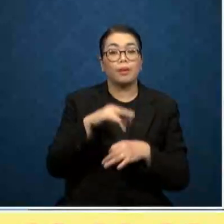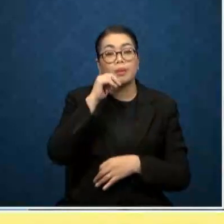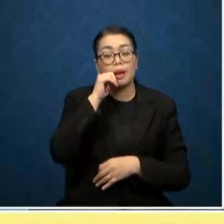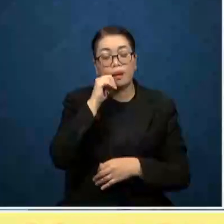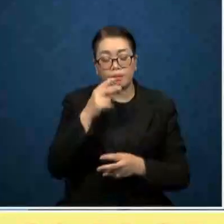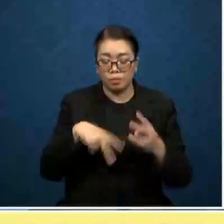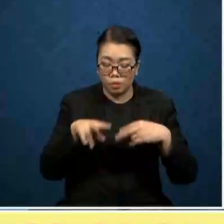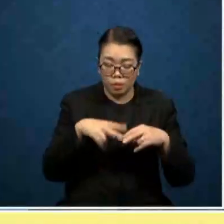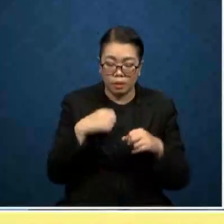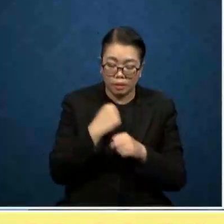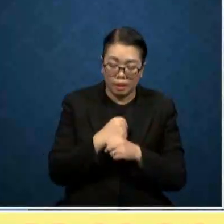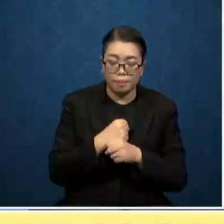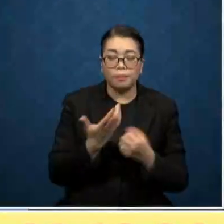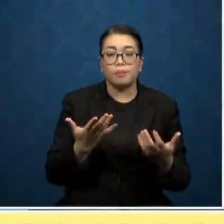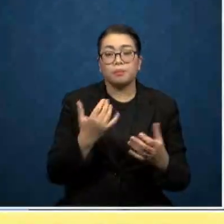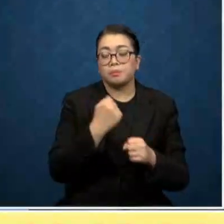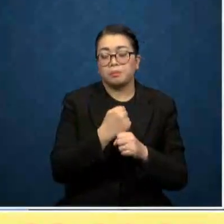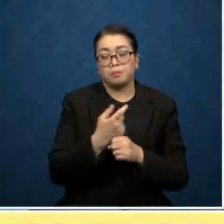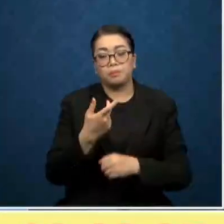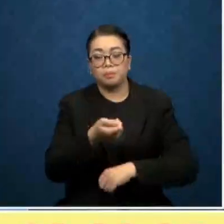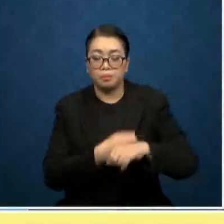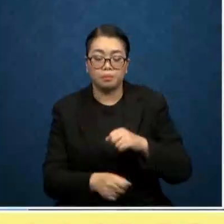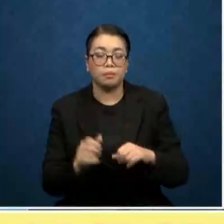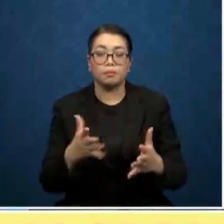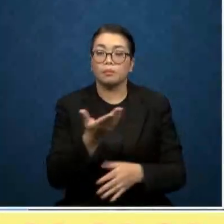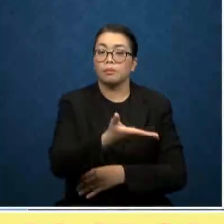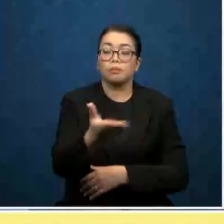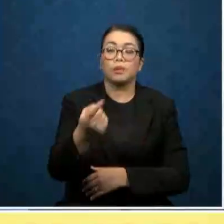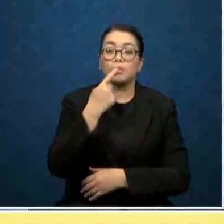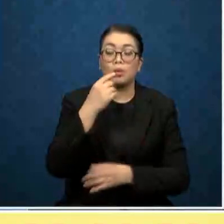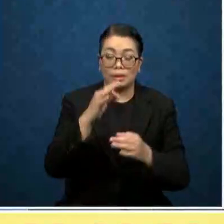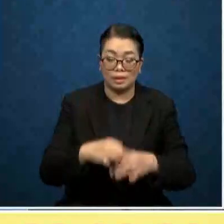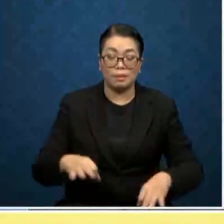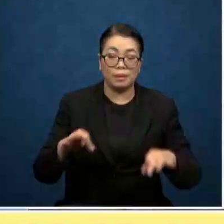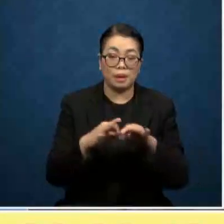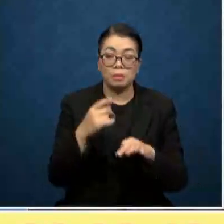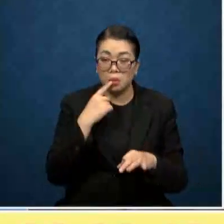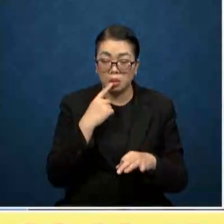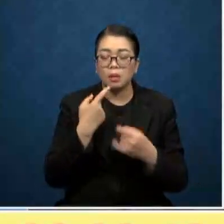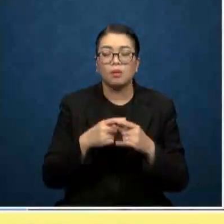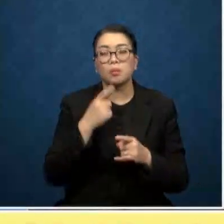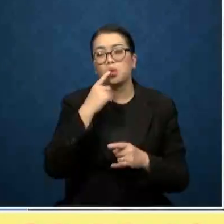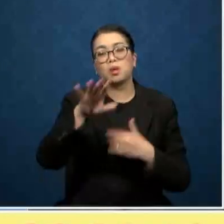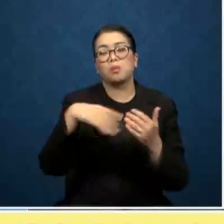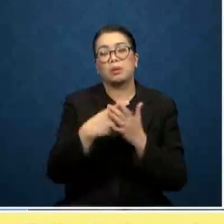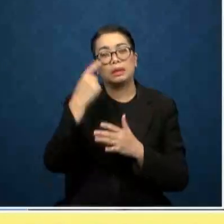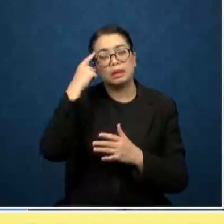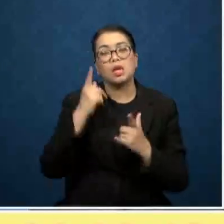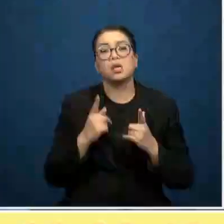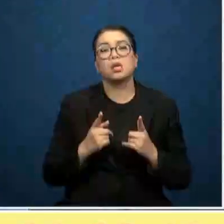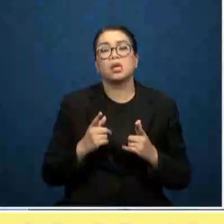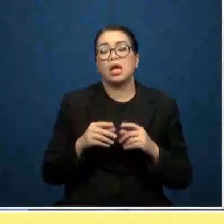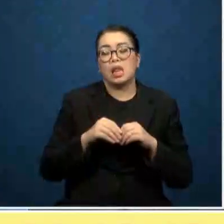ได้ปฏิบัติพูดง่ายๆว่าเรื่องนี้ทุกคนบอกว่าเป็นเรื่องไกลตัวเพราะฉะนั้นสิ่งที่ผมจะเพิ่ม